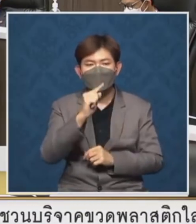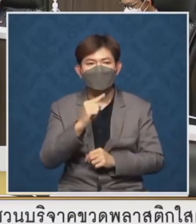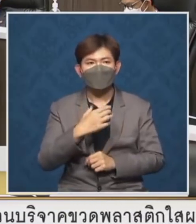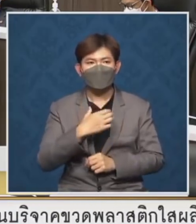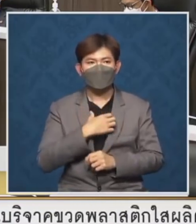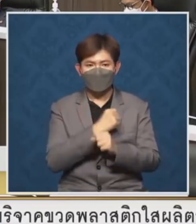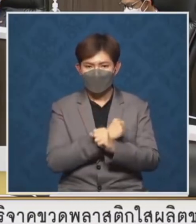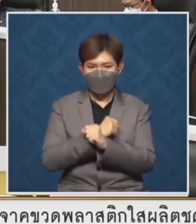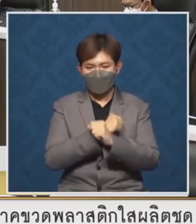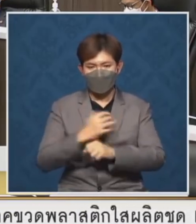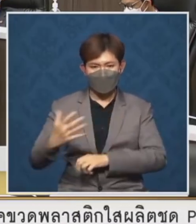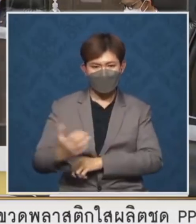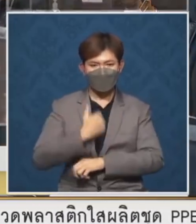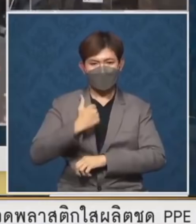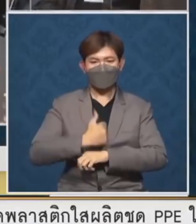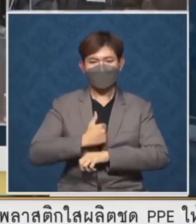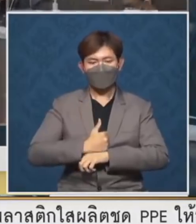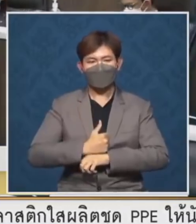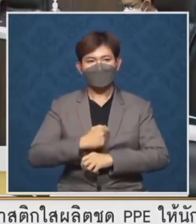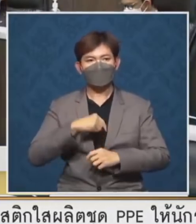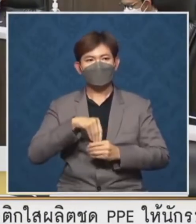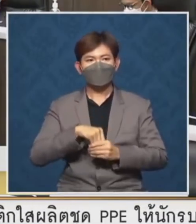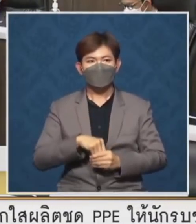าอำนาจของตัวเองเอาไว้ครับ